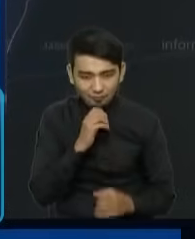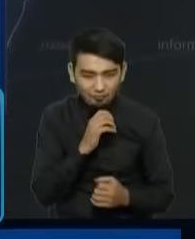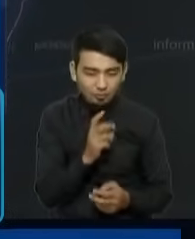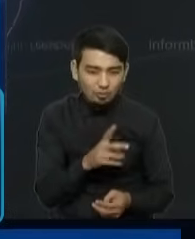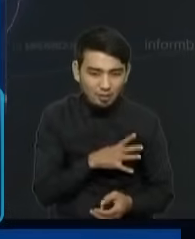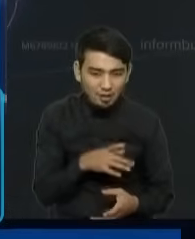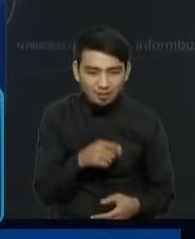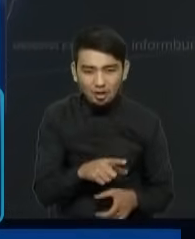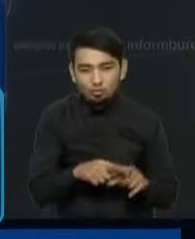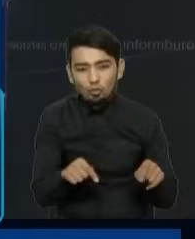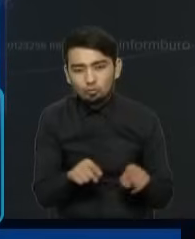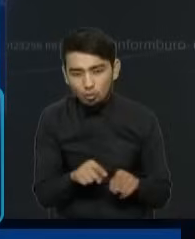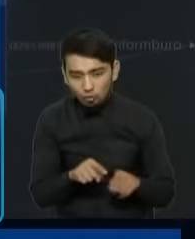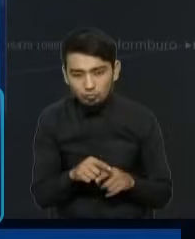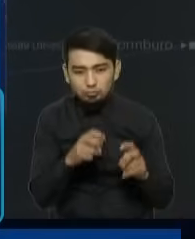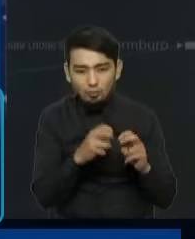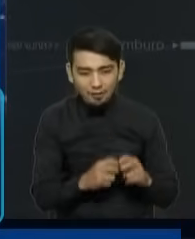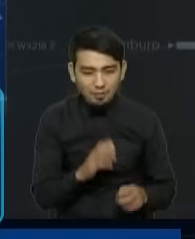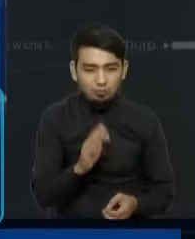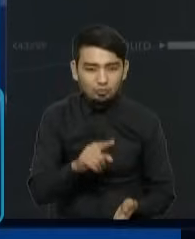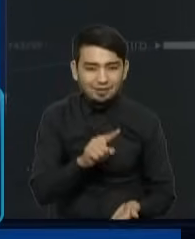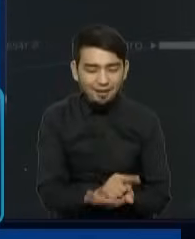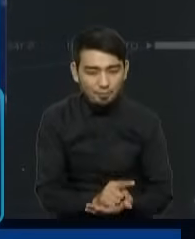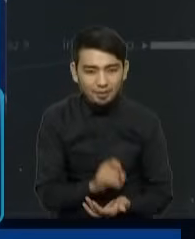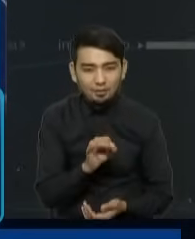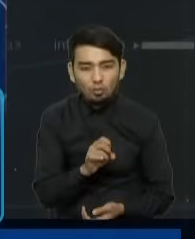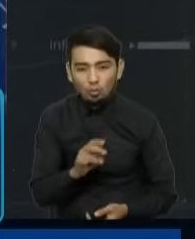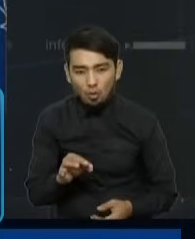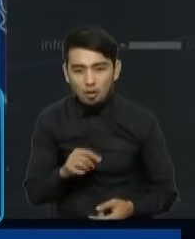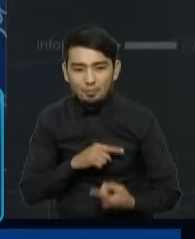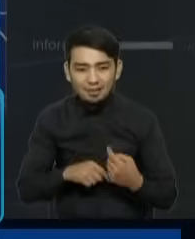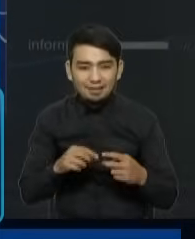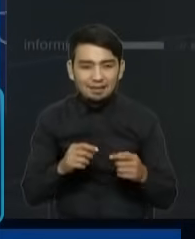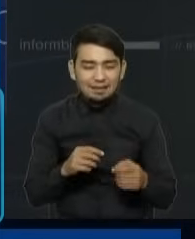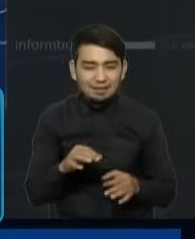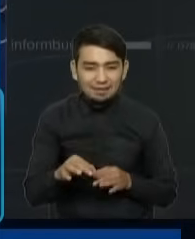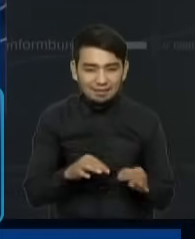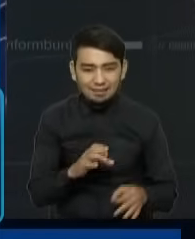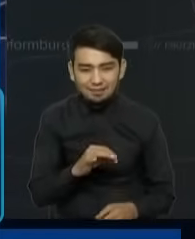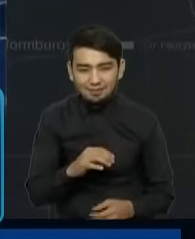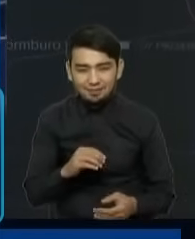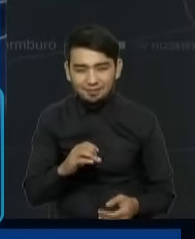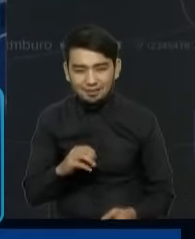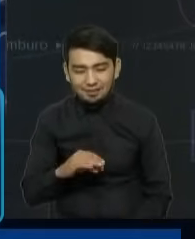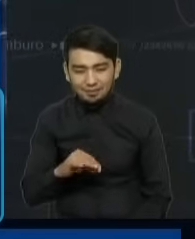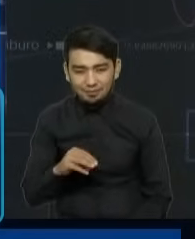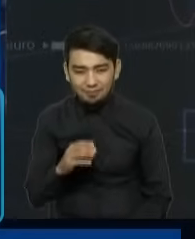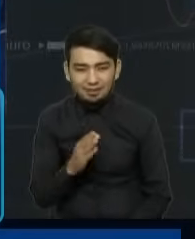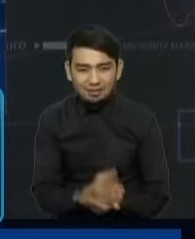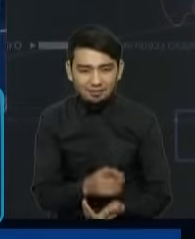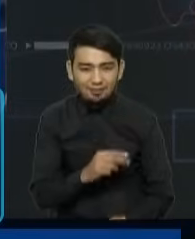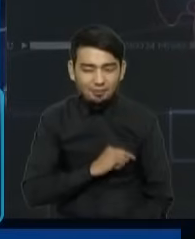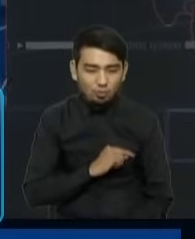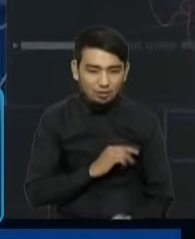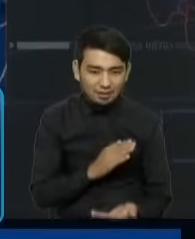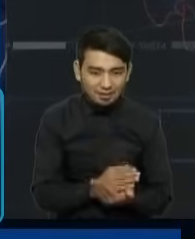школы не обойдет этот процесс однозначно. Но вместе с тем эти школы строятся, они есть, они начинают